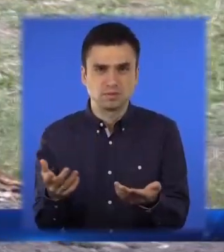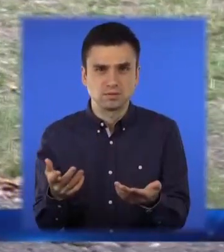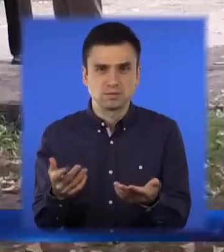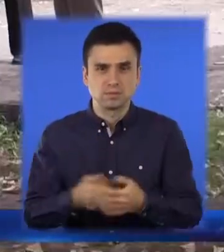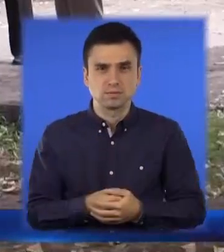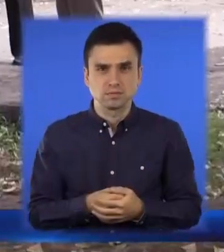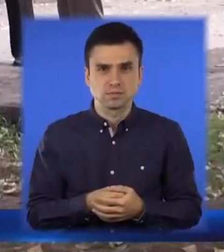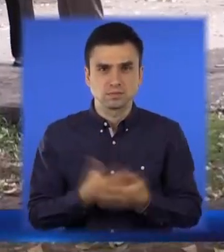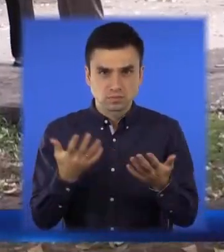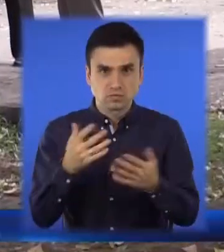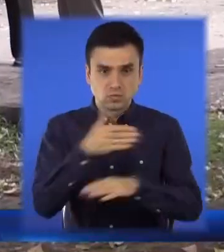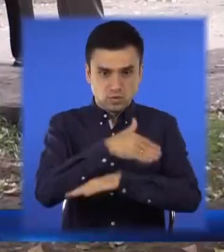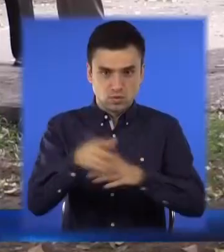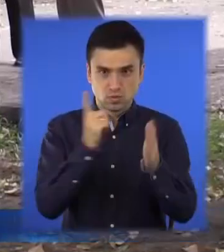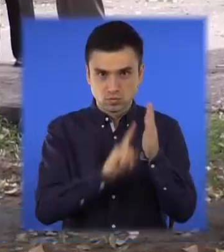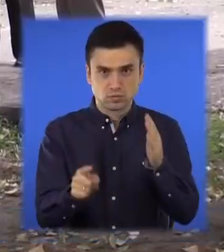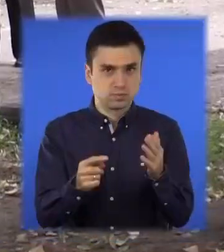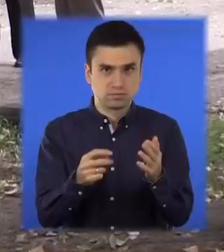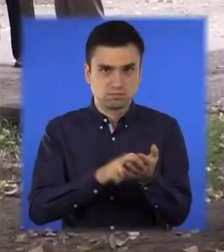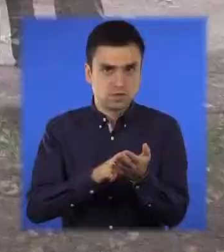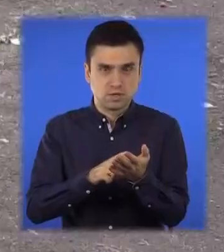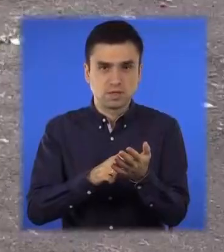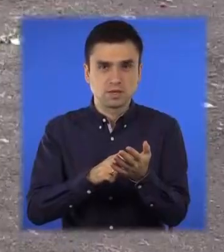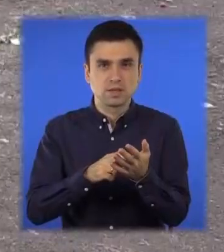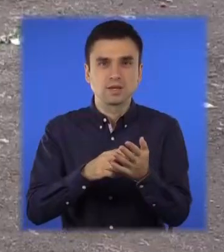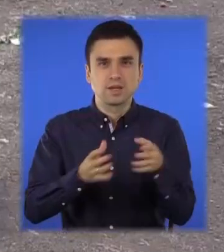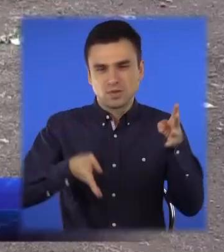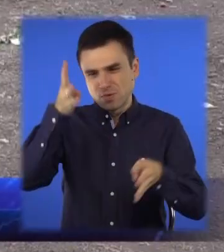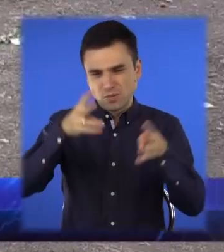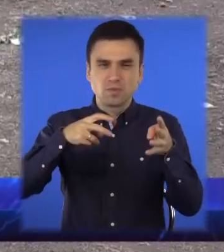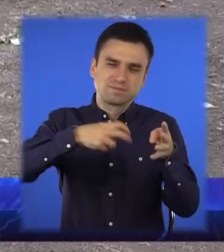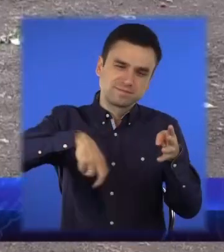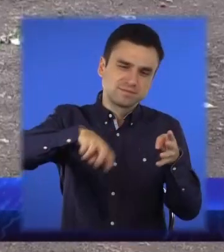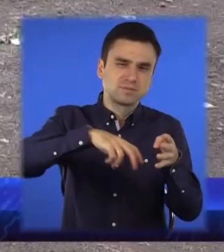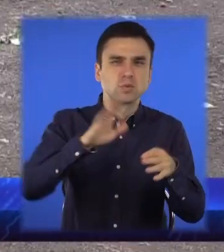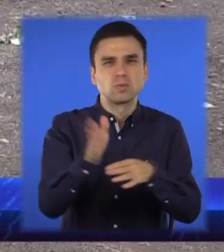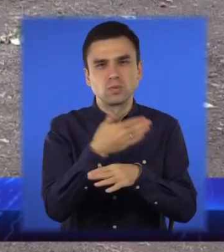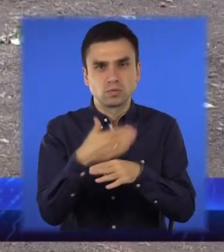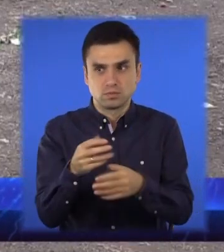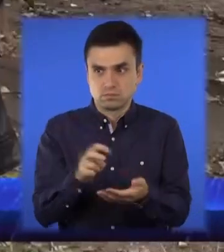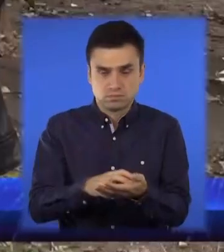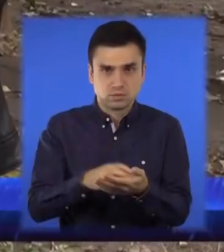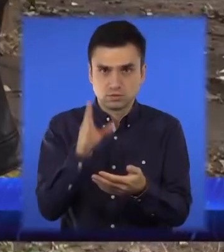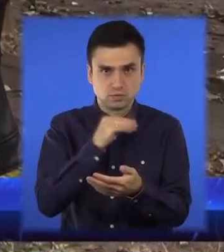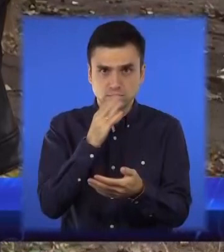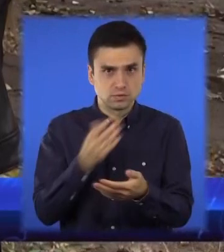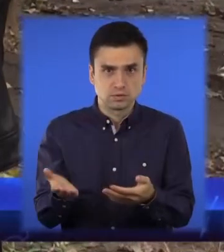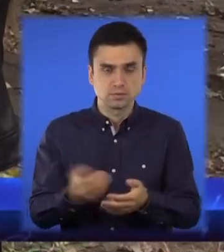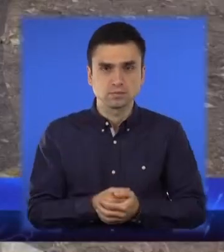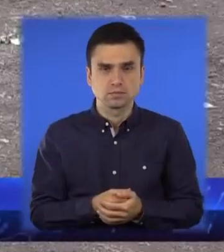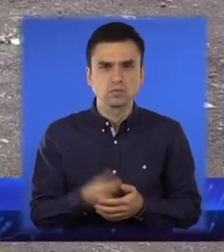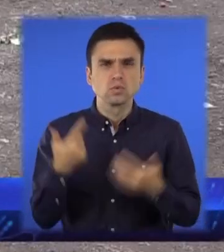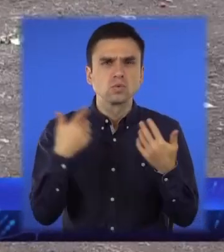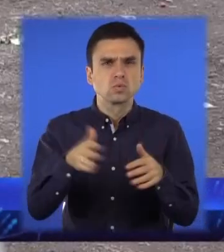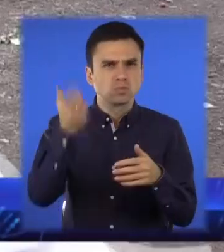вулицю, не кажучи вже про те, аби прогулятись двором. Уже несколько лет они обитают на нашем дворе. Я, когда